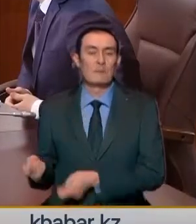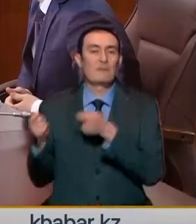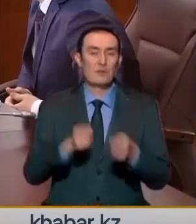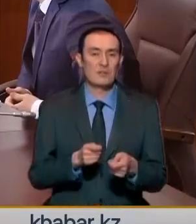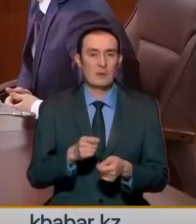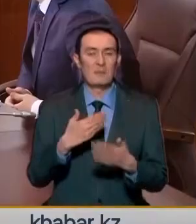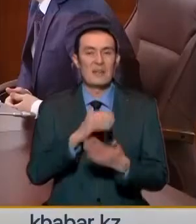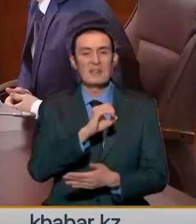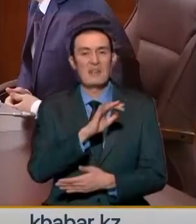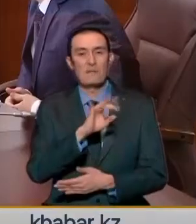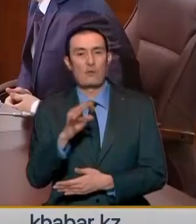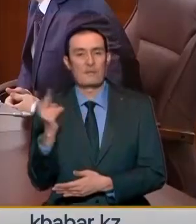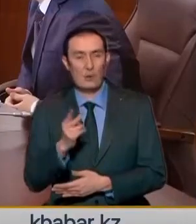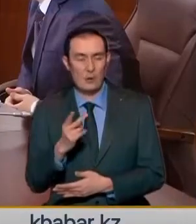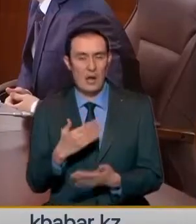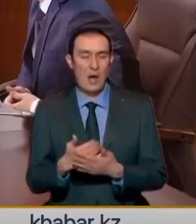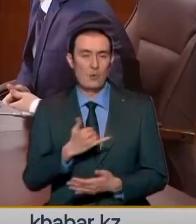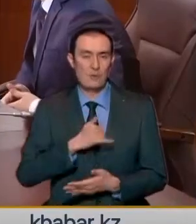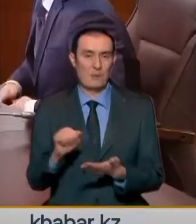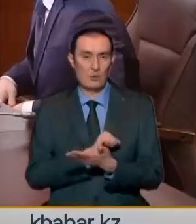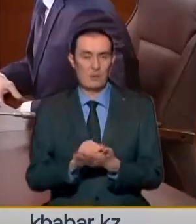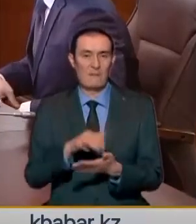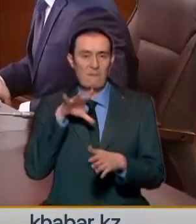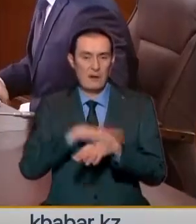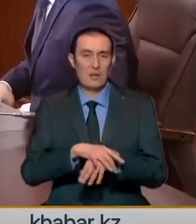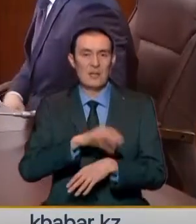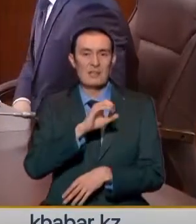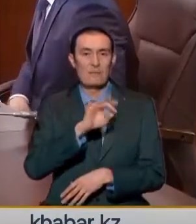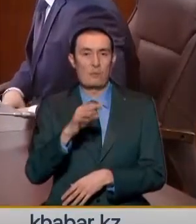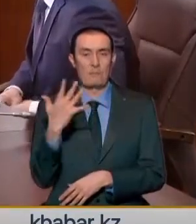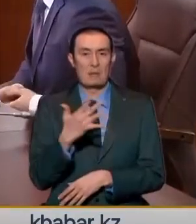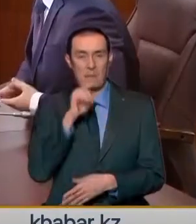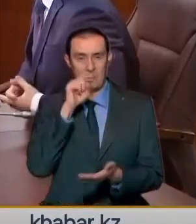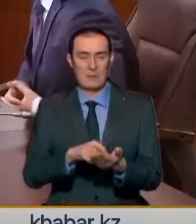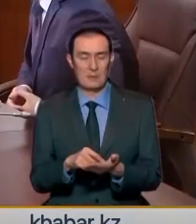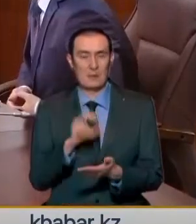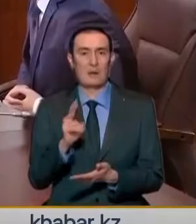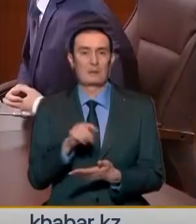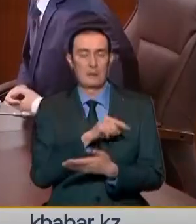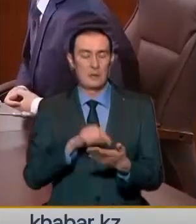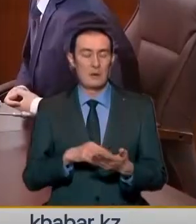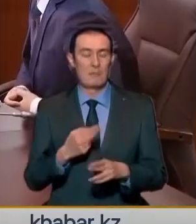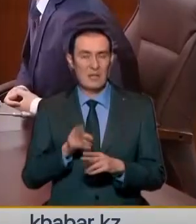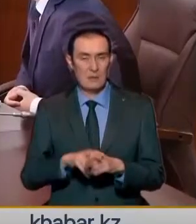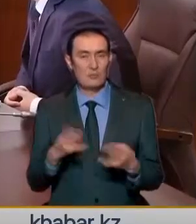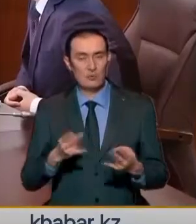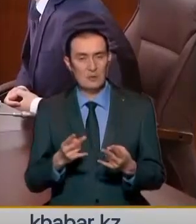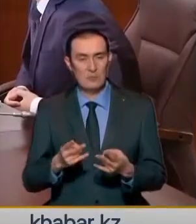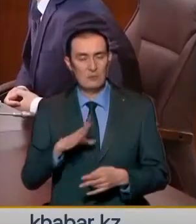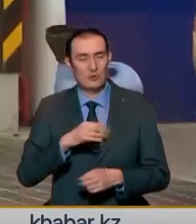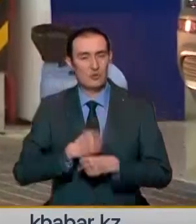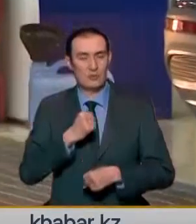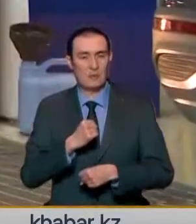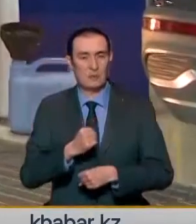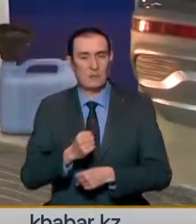сюда Евро-2, к примеру. А по документам он Евро-5 становится каким-то чудесным образом. Поэтому здесь надо наводить жесткий